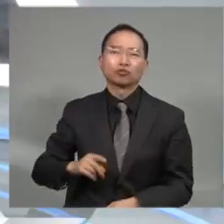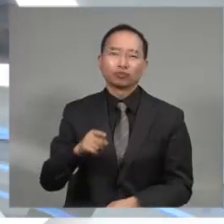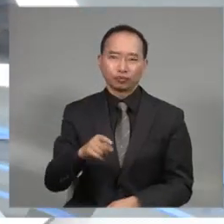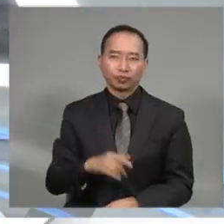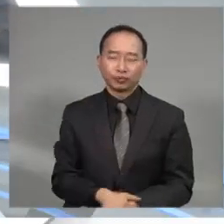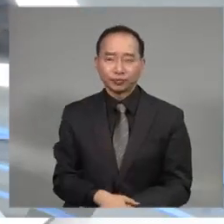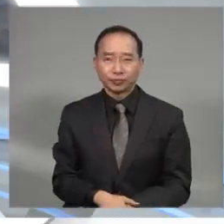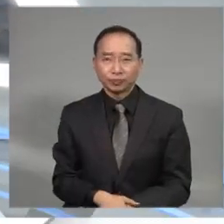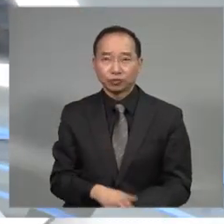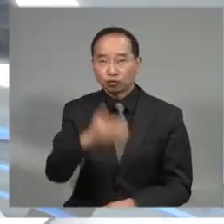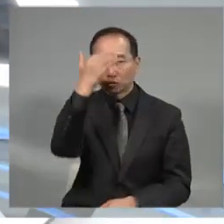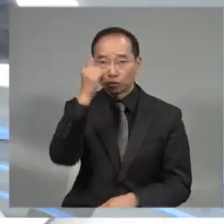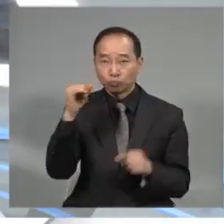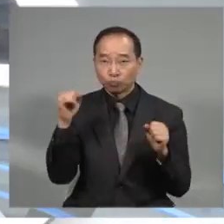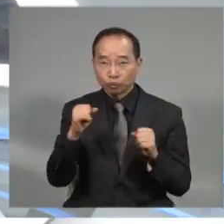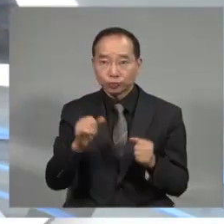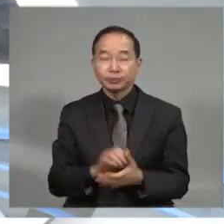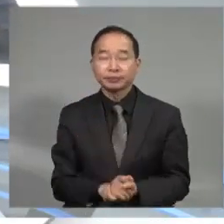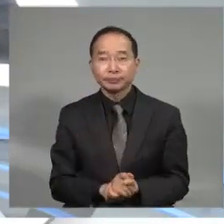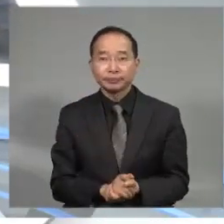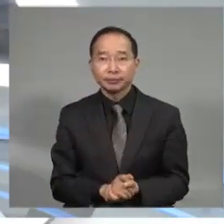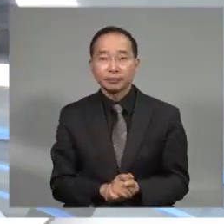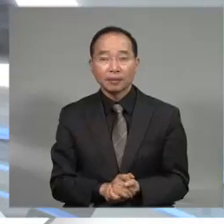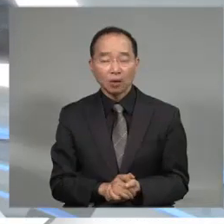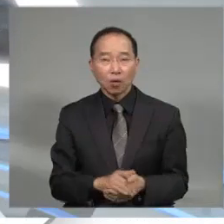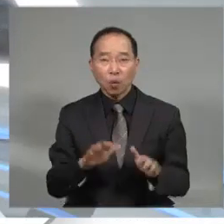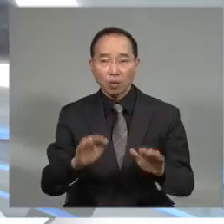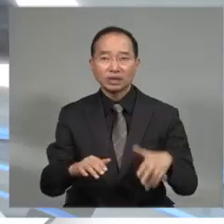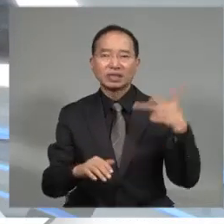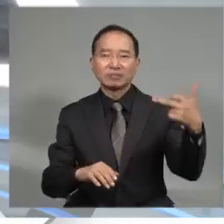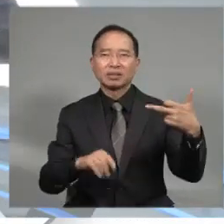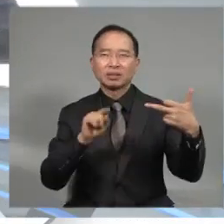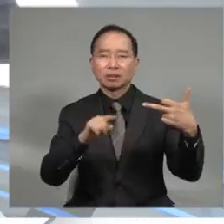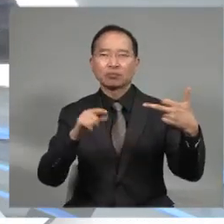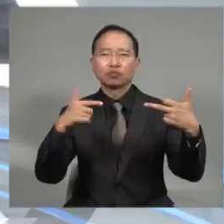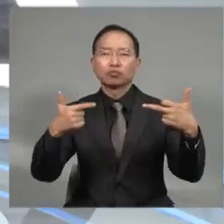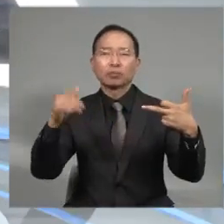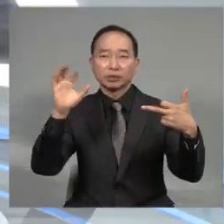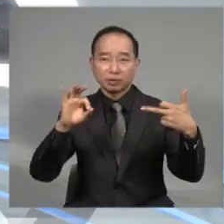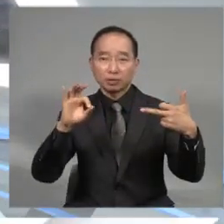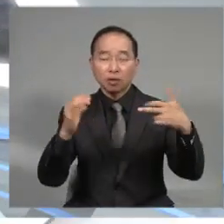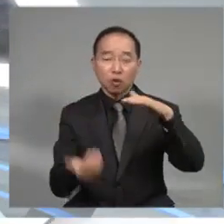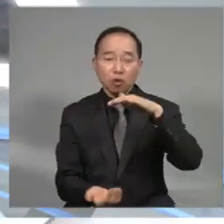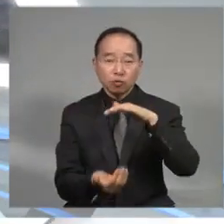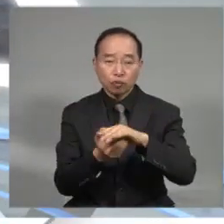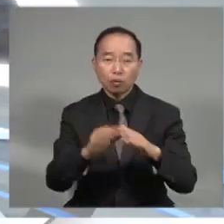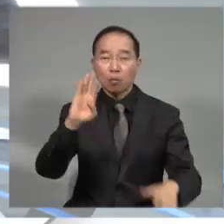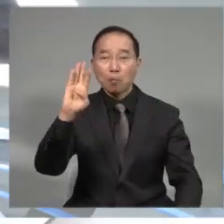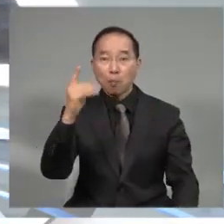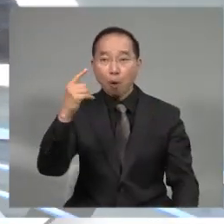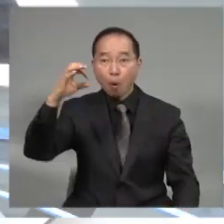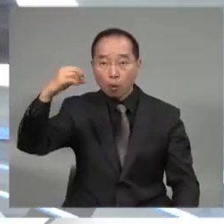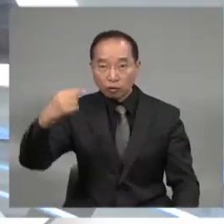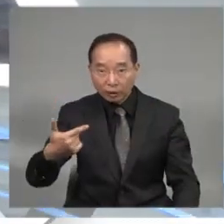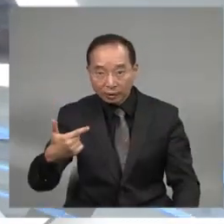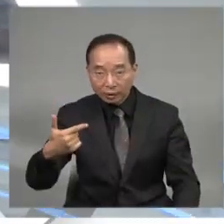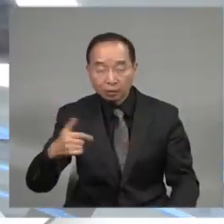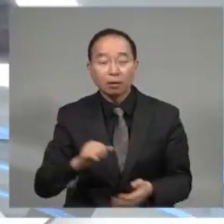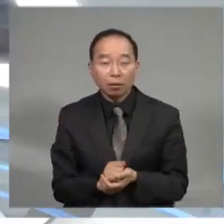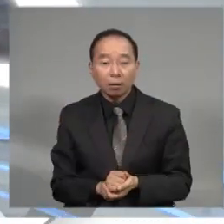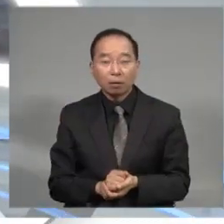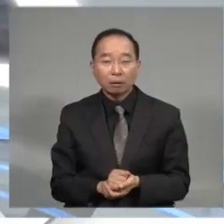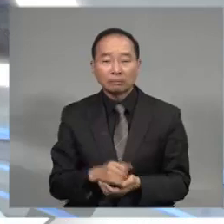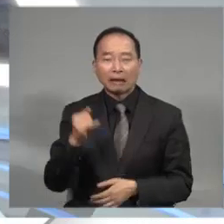네, 충청북도입니다. 1일차 17.6% 나왔고요. 최고는 보은군이고요. 최저는 네,